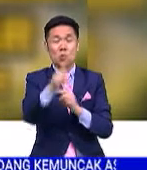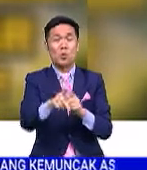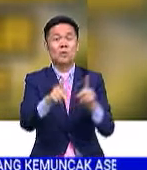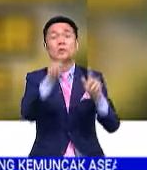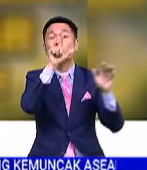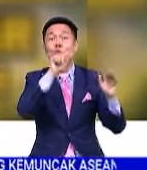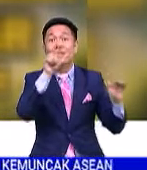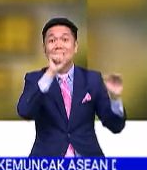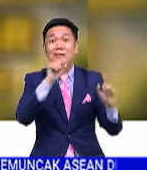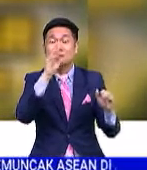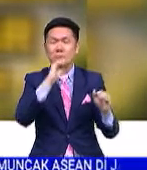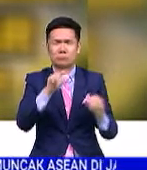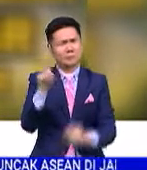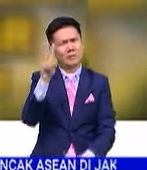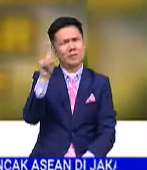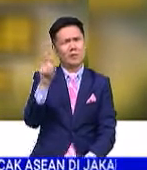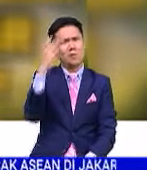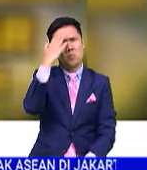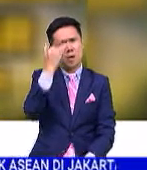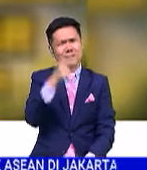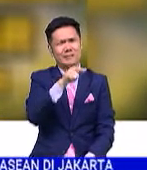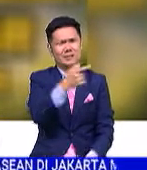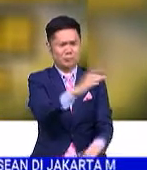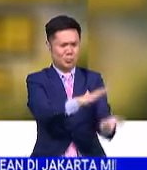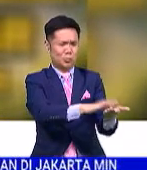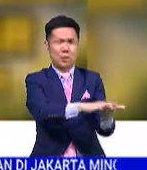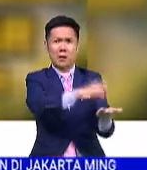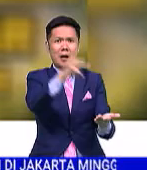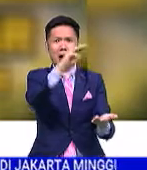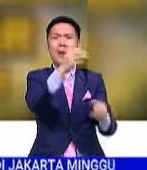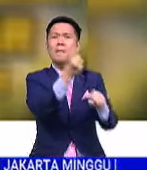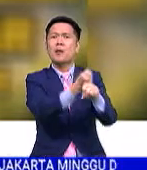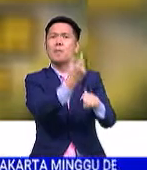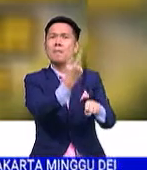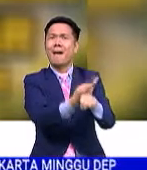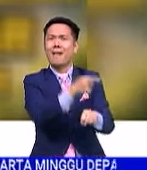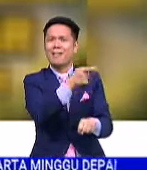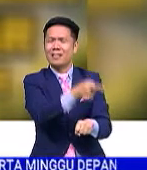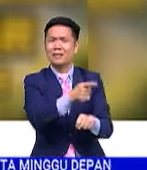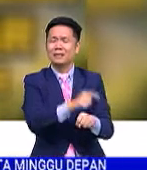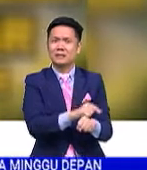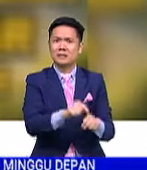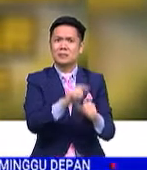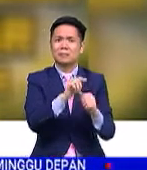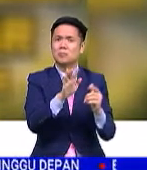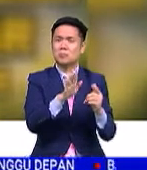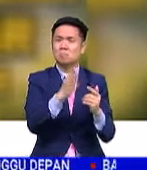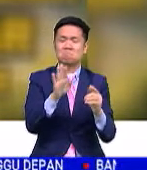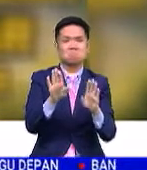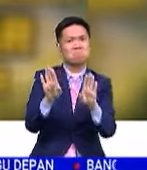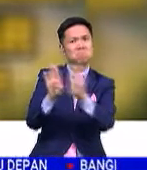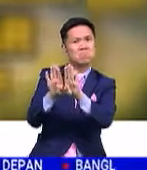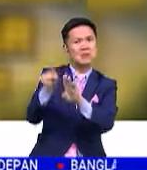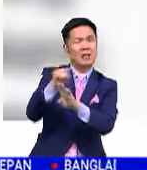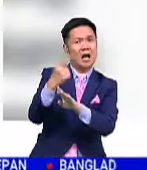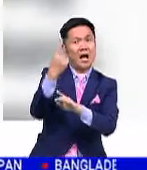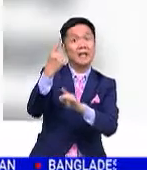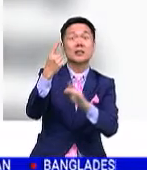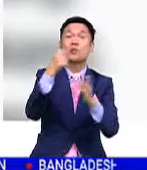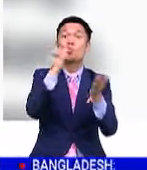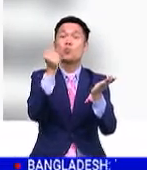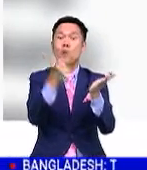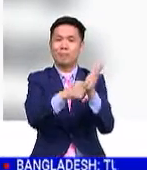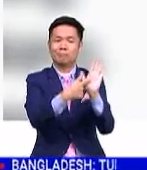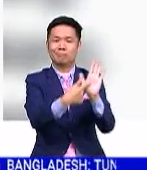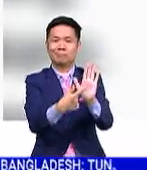pengguna account Twitter ia mempersoalkan tindakan sekolah menengah di Batu Pahat Johor itu pemuda berkenaan turun membuat naik tanpa sekeping